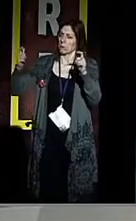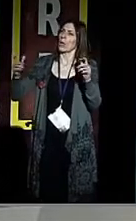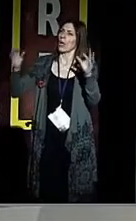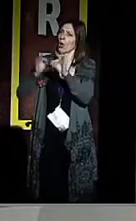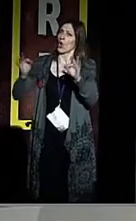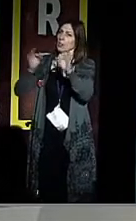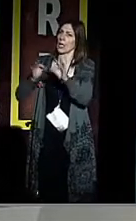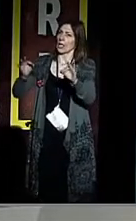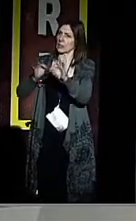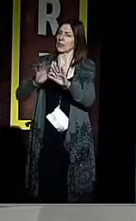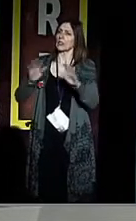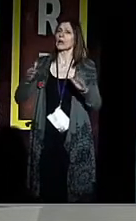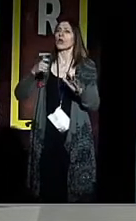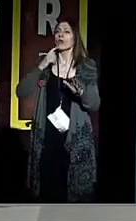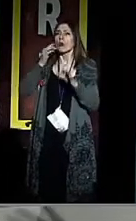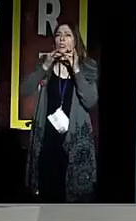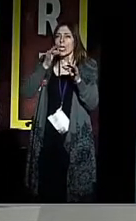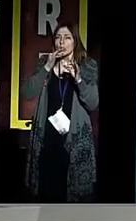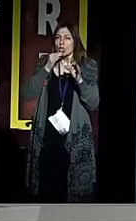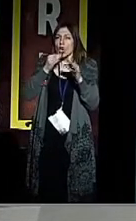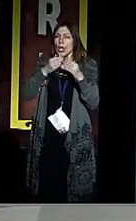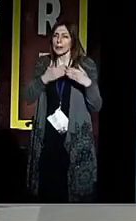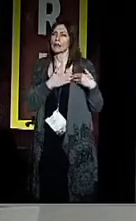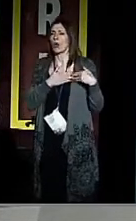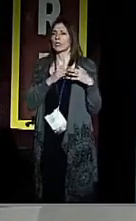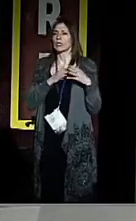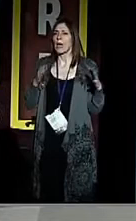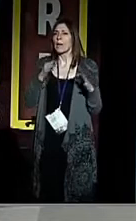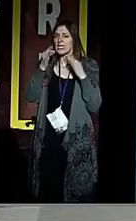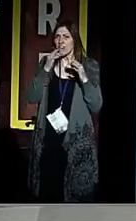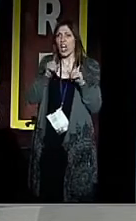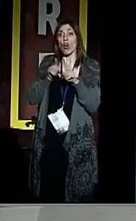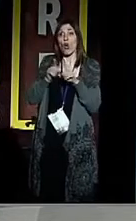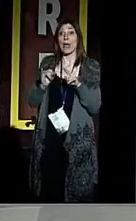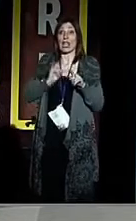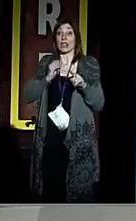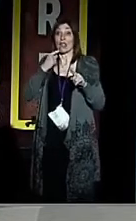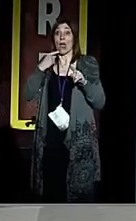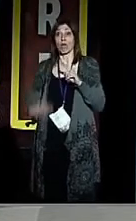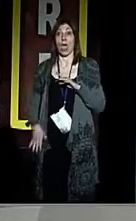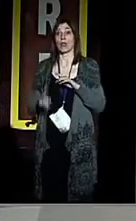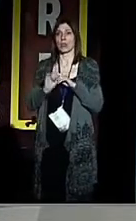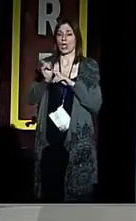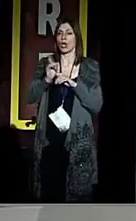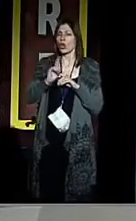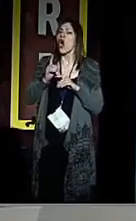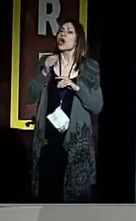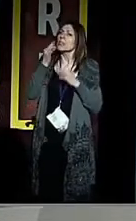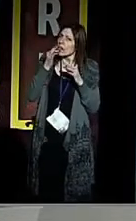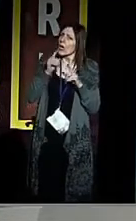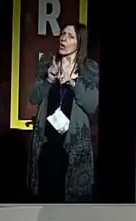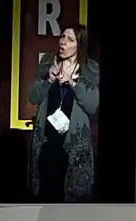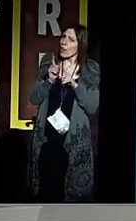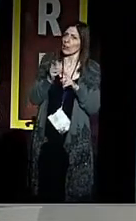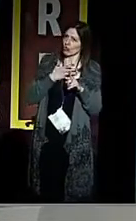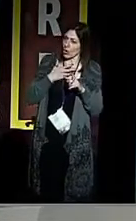è che perché il senso di responsabilità, che non vuol dire perdita di identità, vuol dire senso di responsabilità verso il Paese, è qualcosa che in